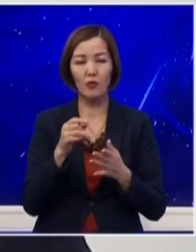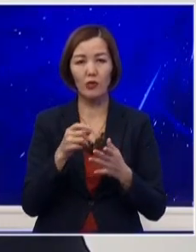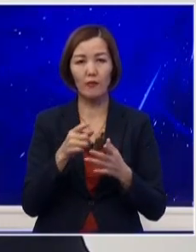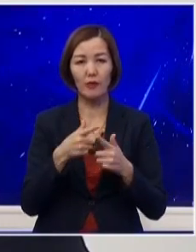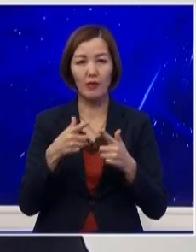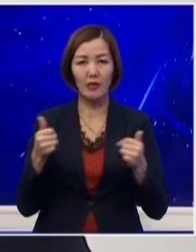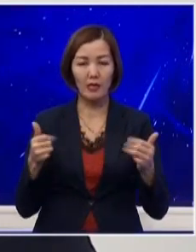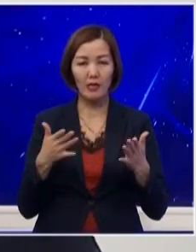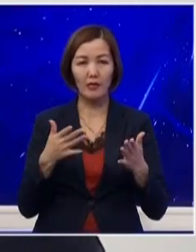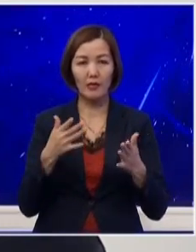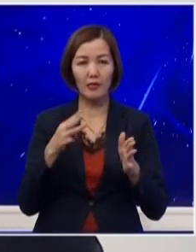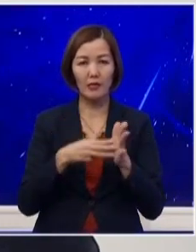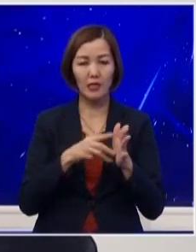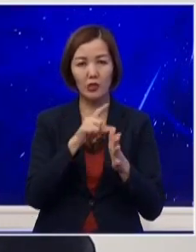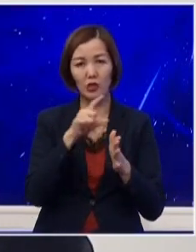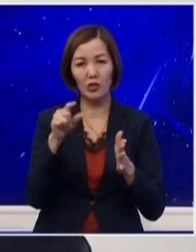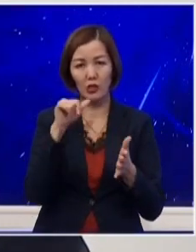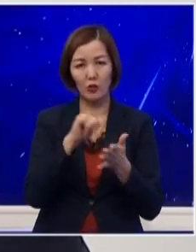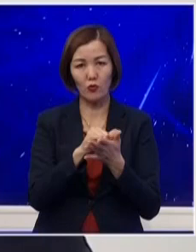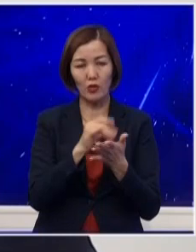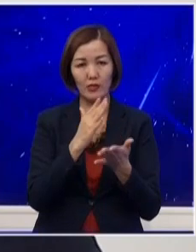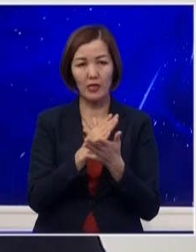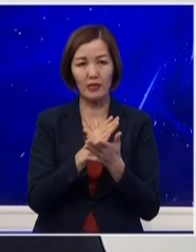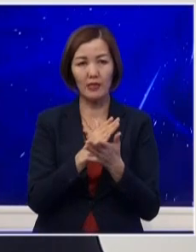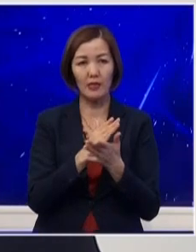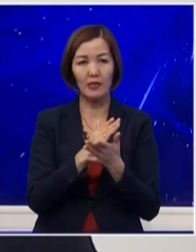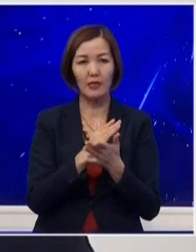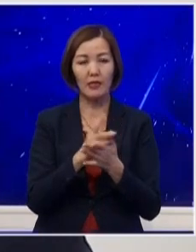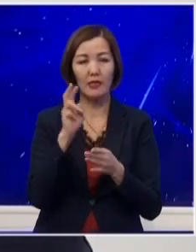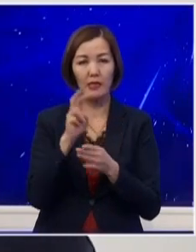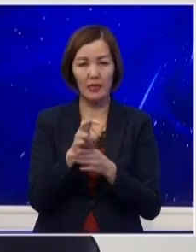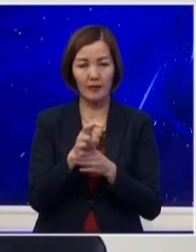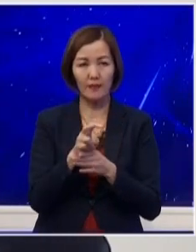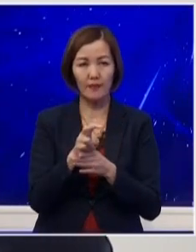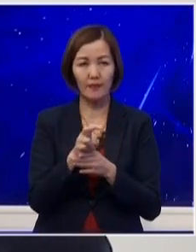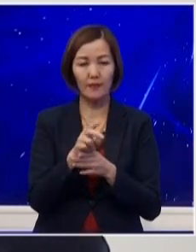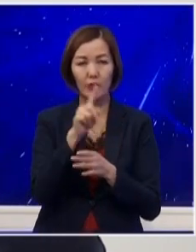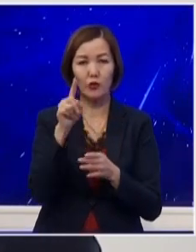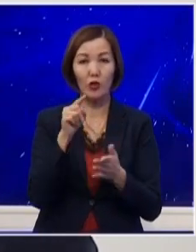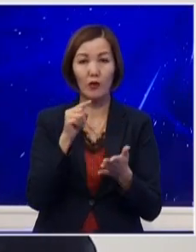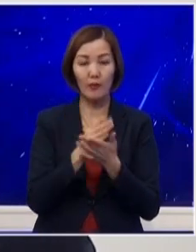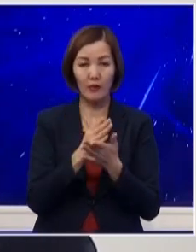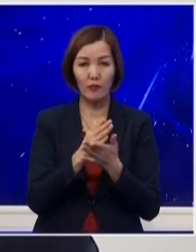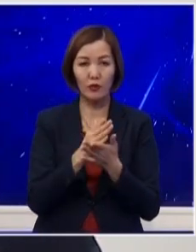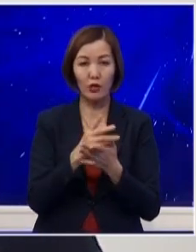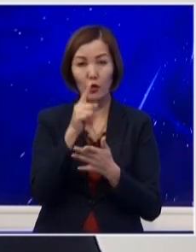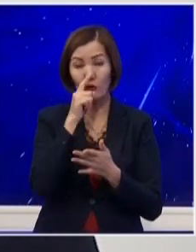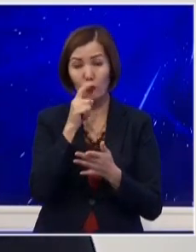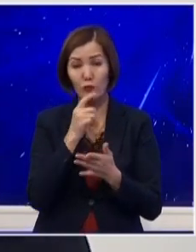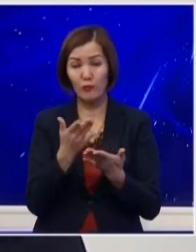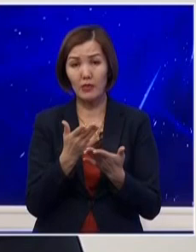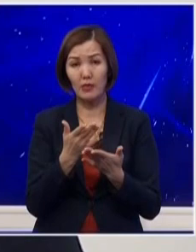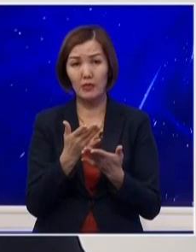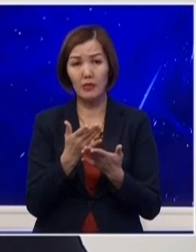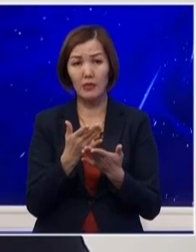орталығы 8-ші этажында орналасты. Отырмыз. Келіп, сұрақтарыңыз болса, түсінбей жүрген мәселелер